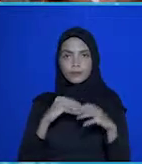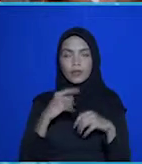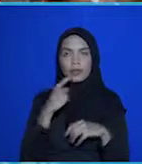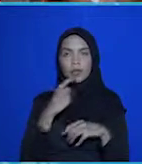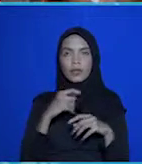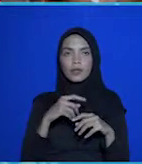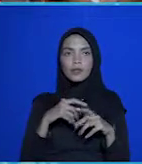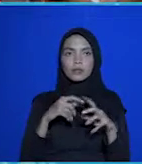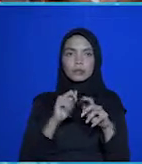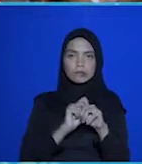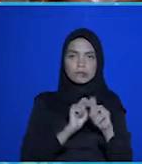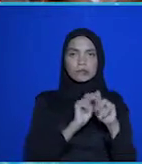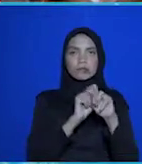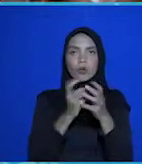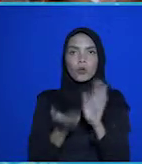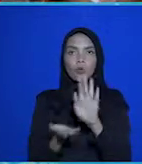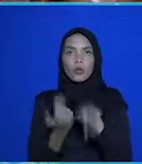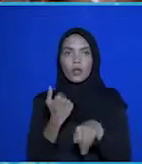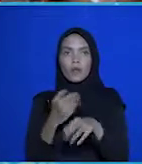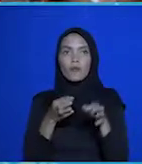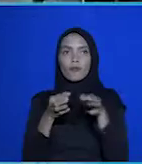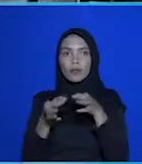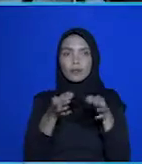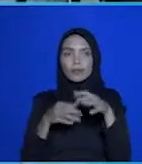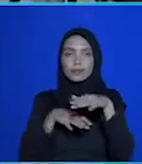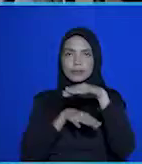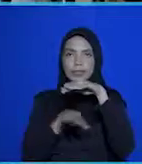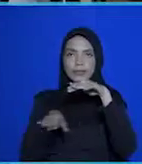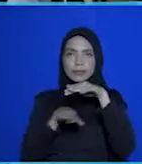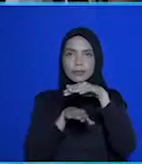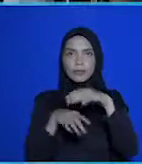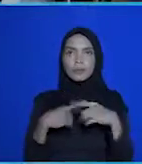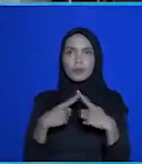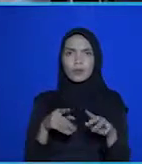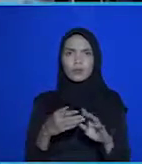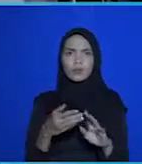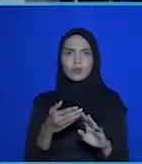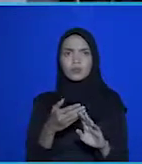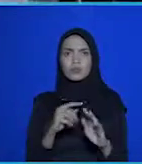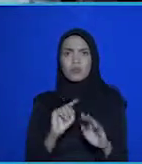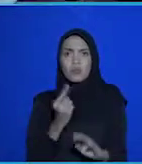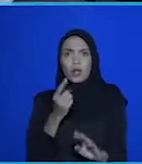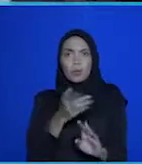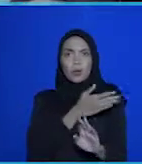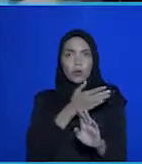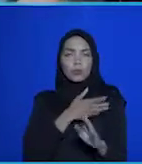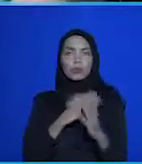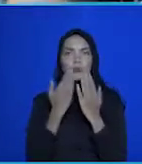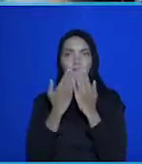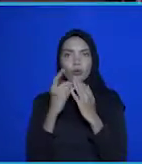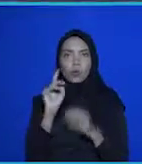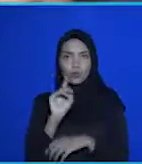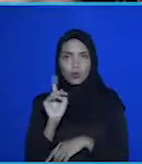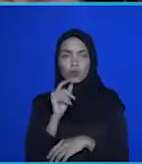membahas mengenai rekonstruksi fasilitas dasar. Namun sebelumnya marilah kita menundukkan kepala sejenak,